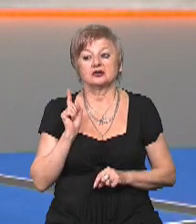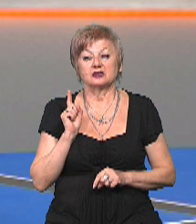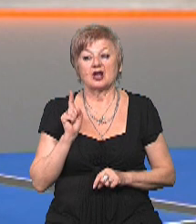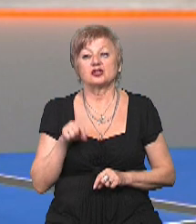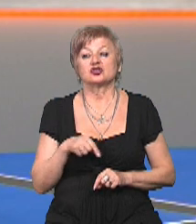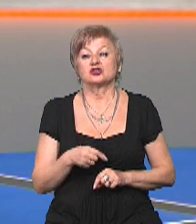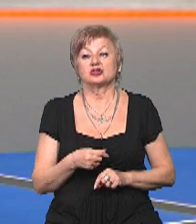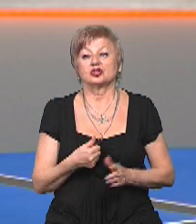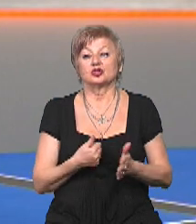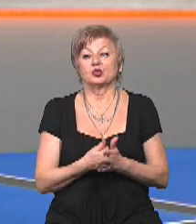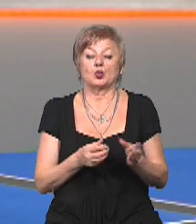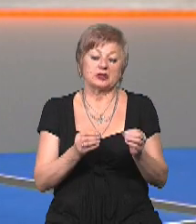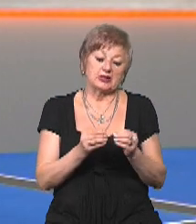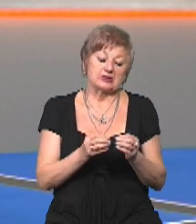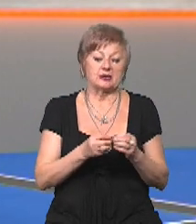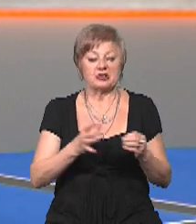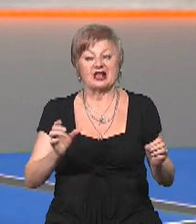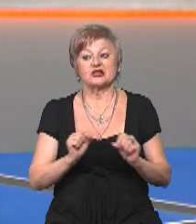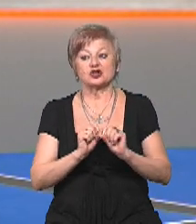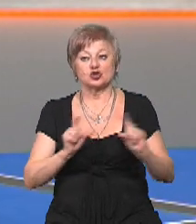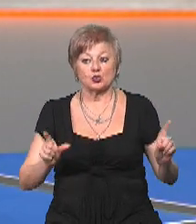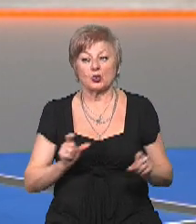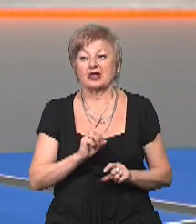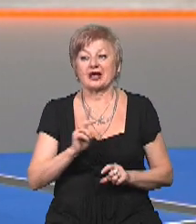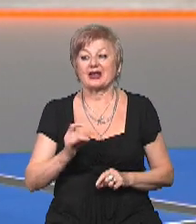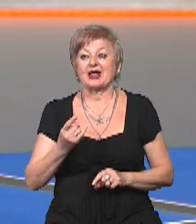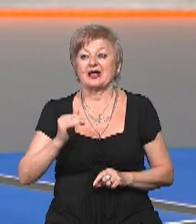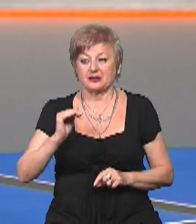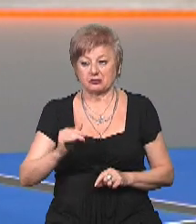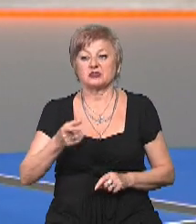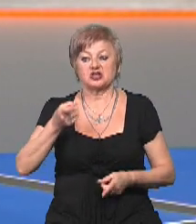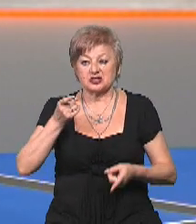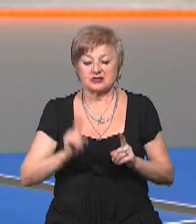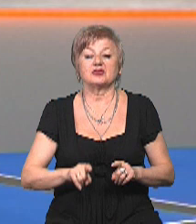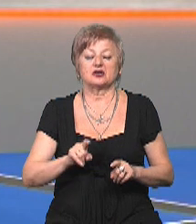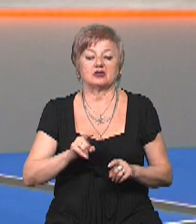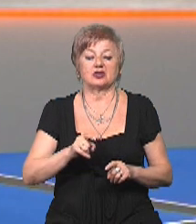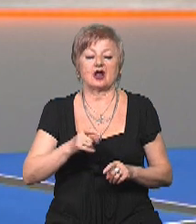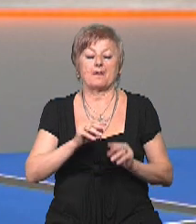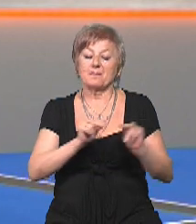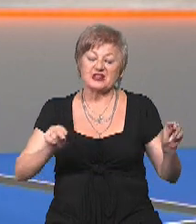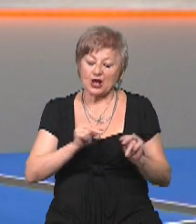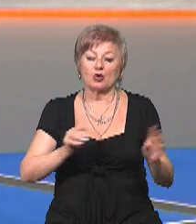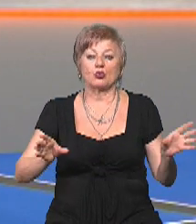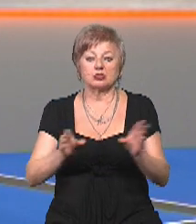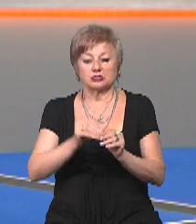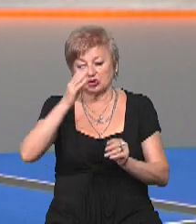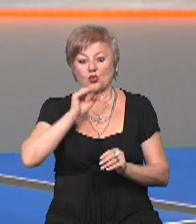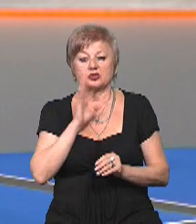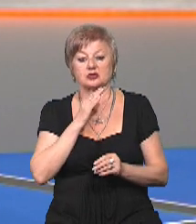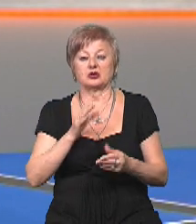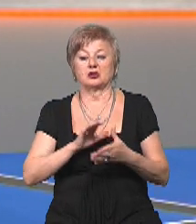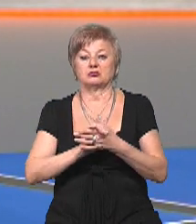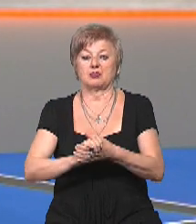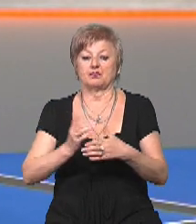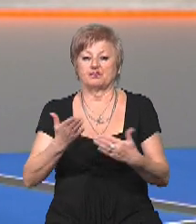до 10-15 шкіл, в яких дійсно педагогіка партнерства. Всі інші ще не зрозуміли, що